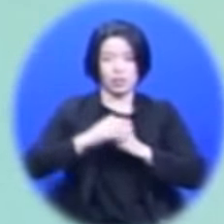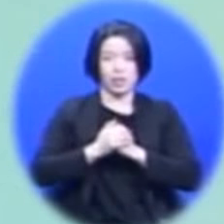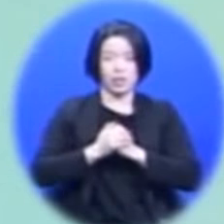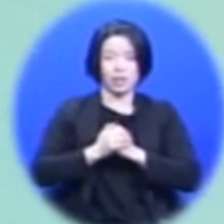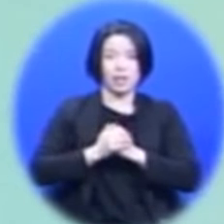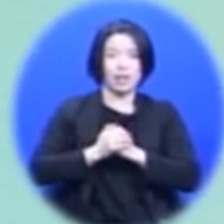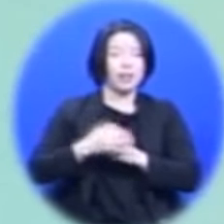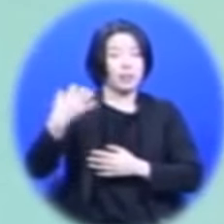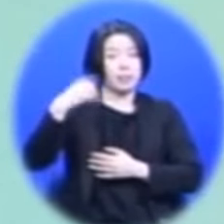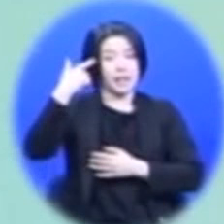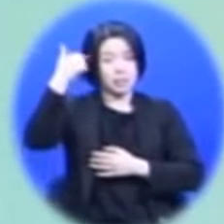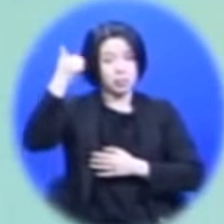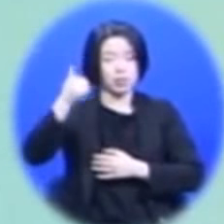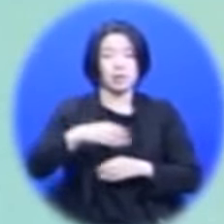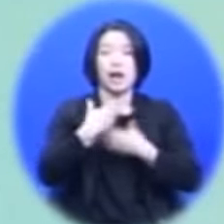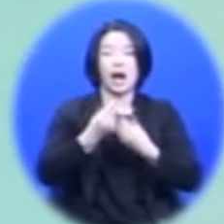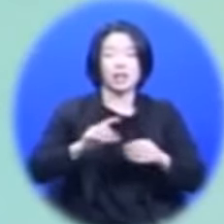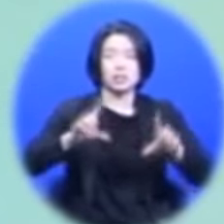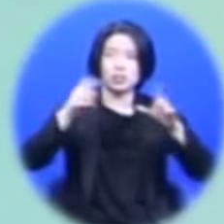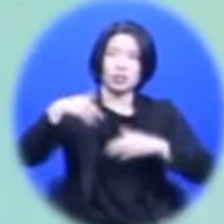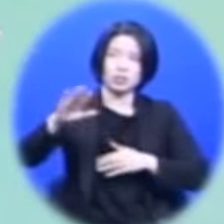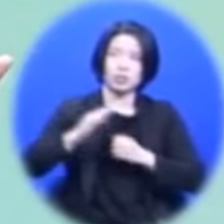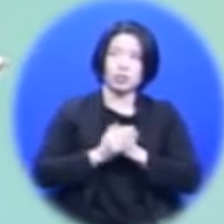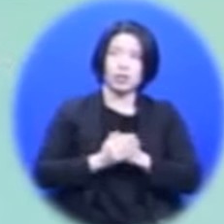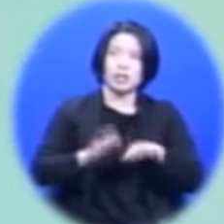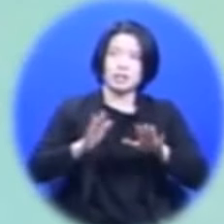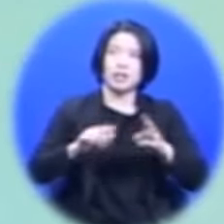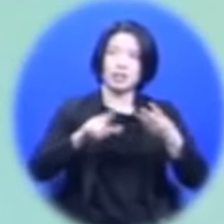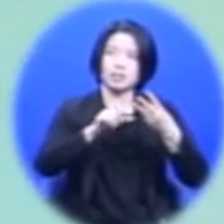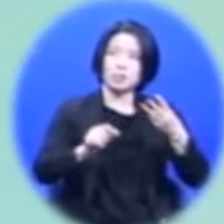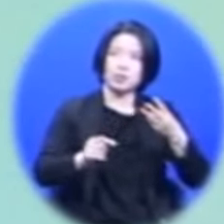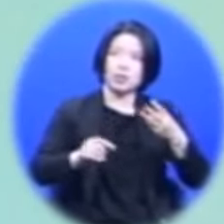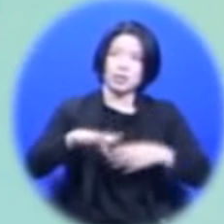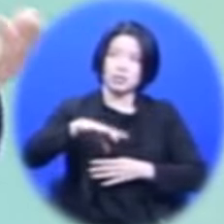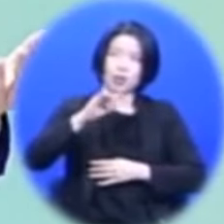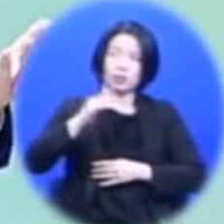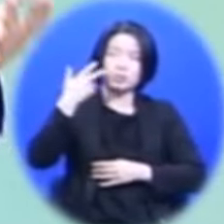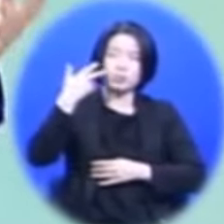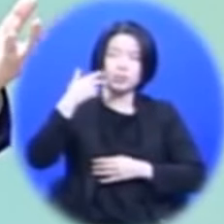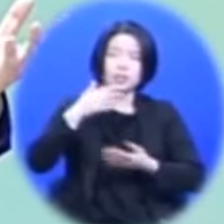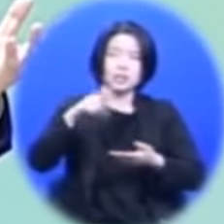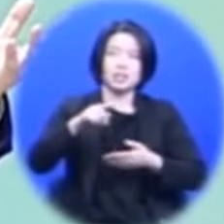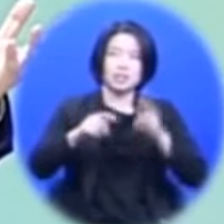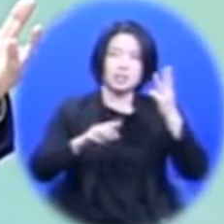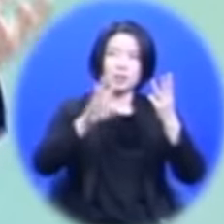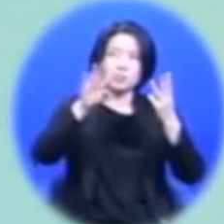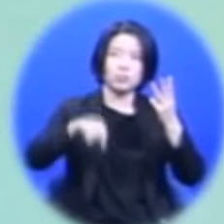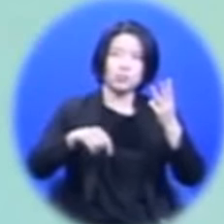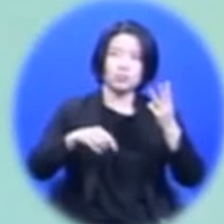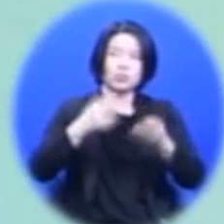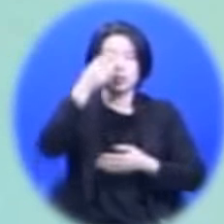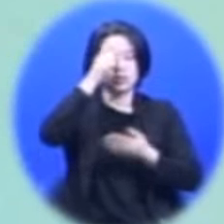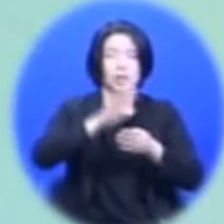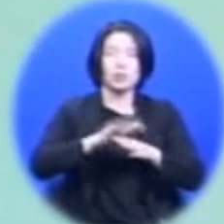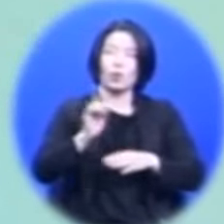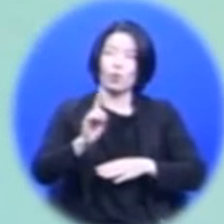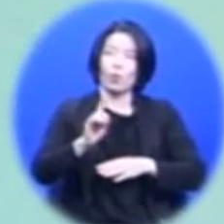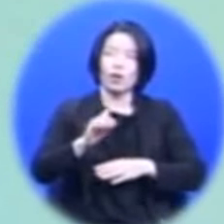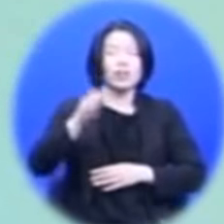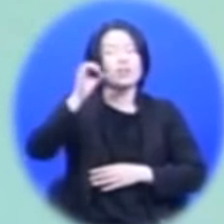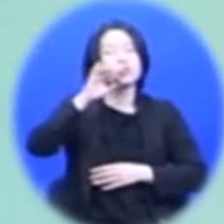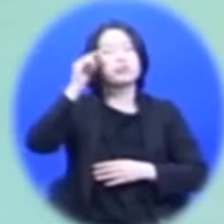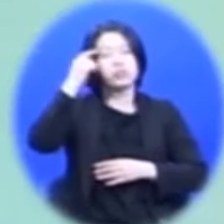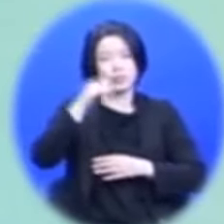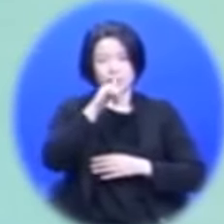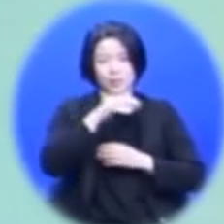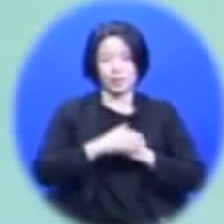목사는 안식년이다. 자, 3월 첫째 주일에 이 3부 예배는 어떨까? 정말 궁금해요. 그래서